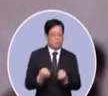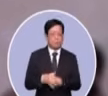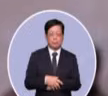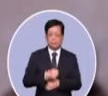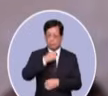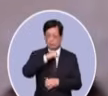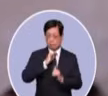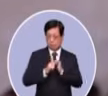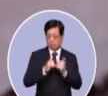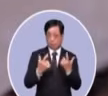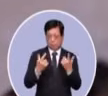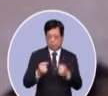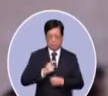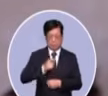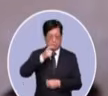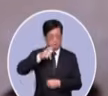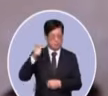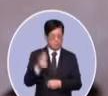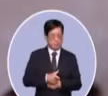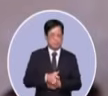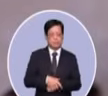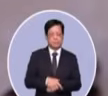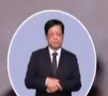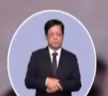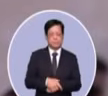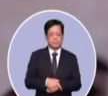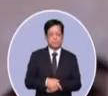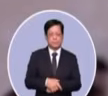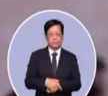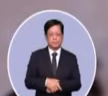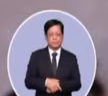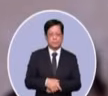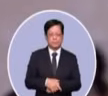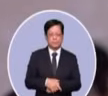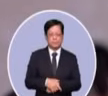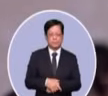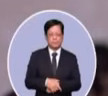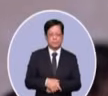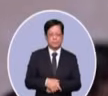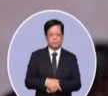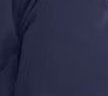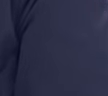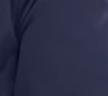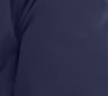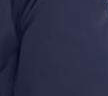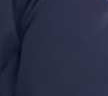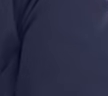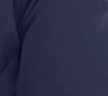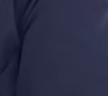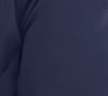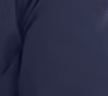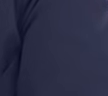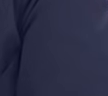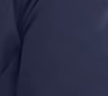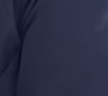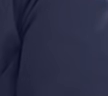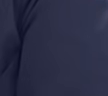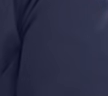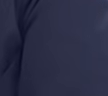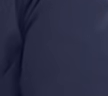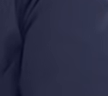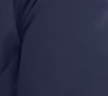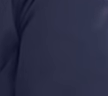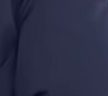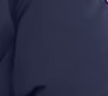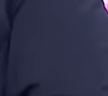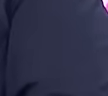已。所以我认为未来两岸之间大概还是命运多舛，大家就看着办。那至于说